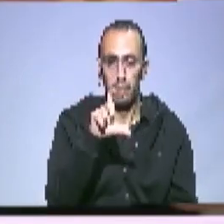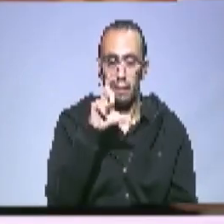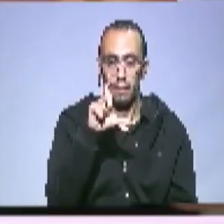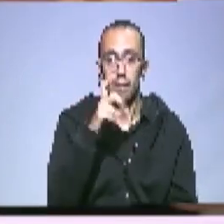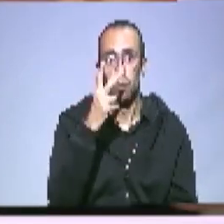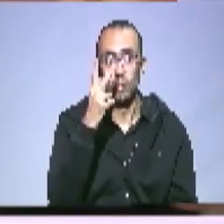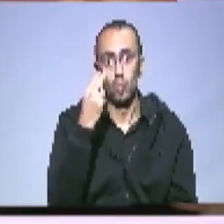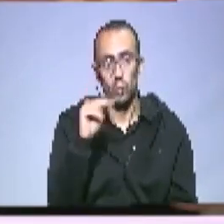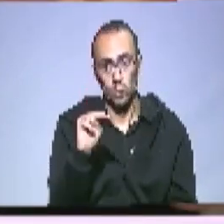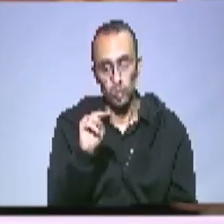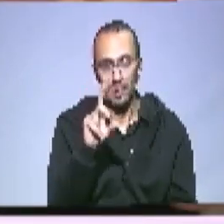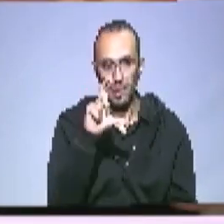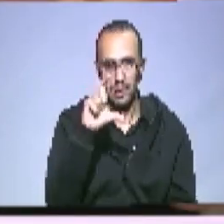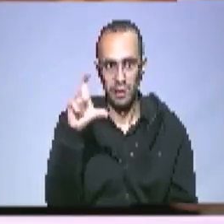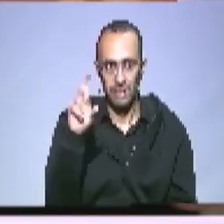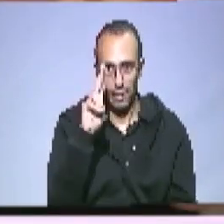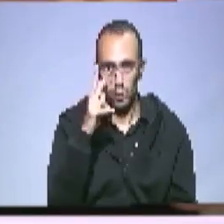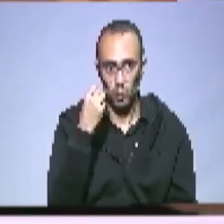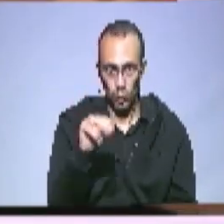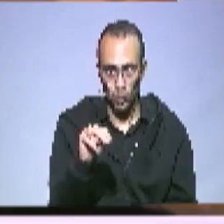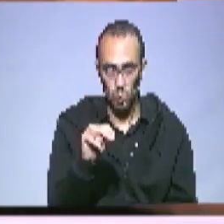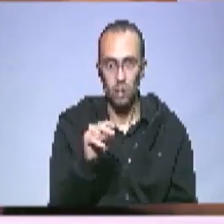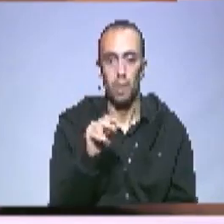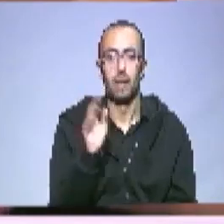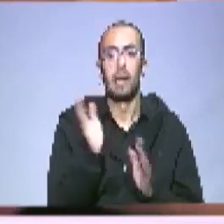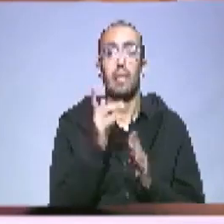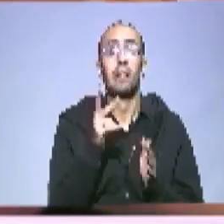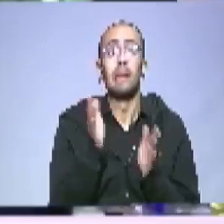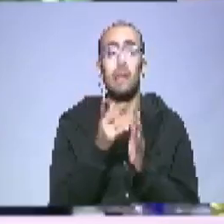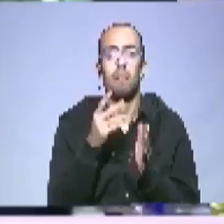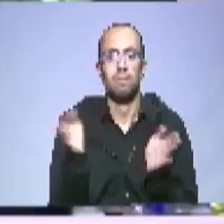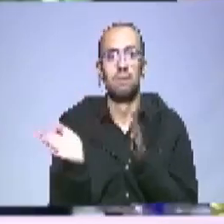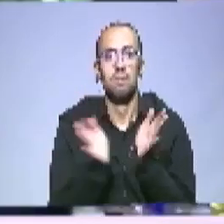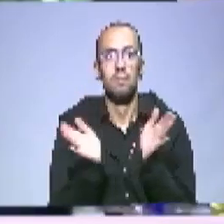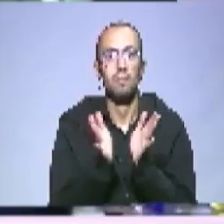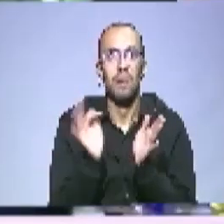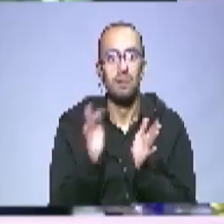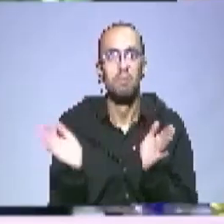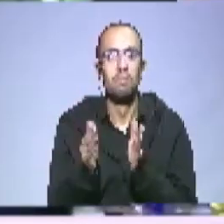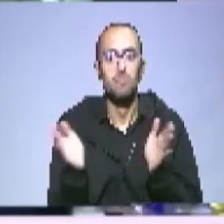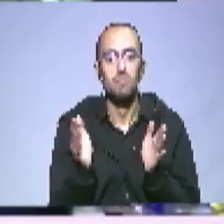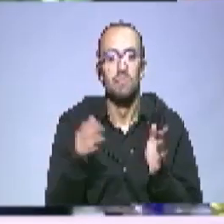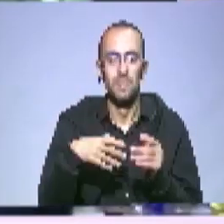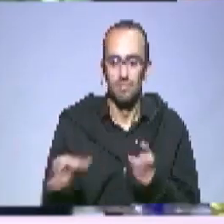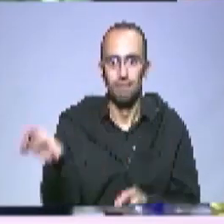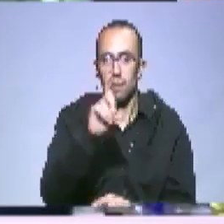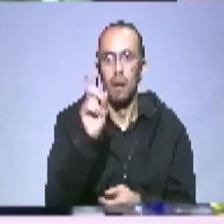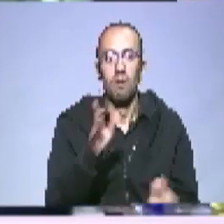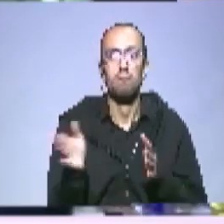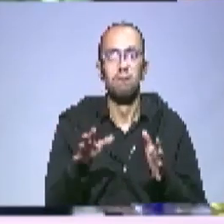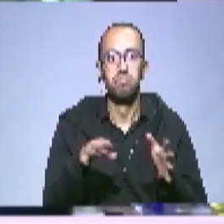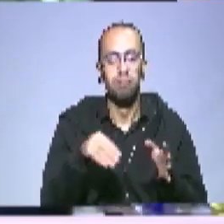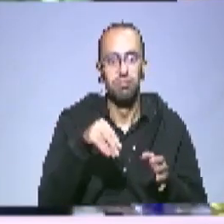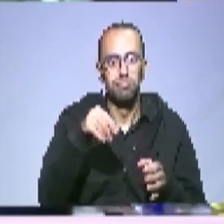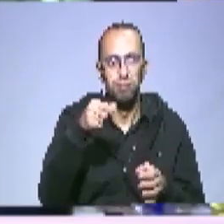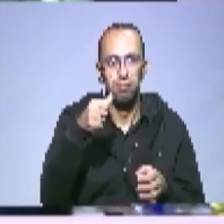ونص دقيق. ماشي. طبعا منخولين يعني. وبعدين بن بن بنظبطهم